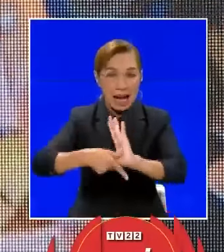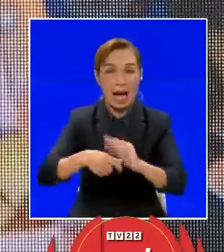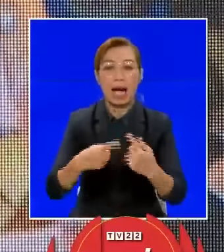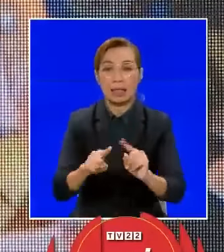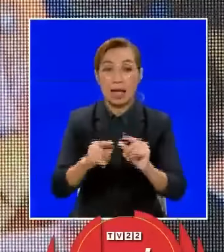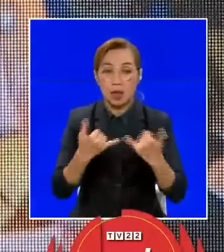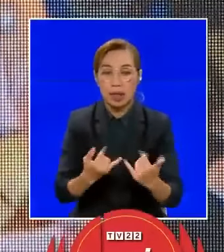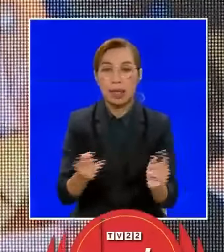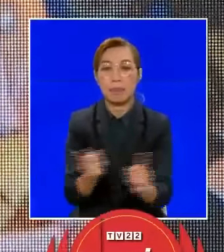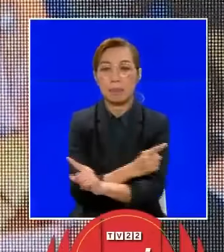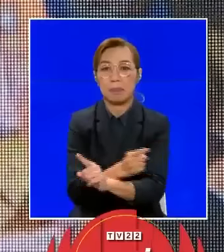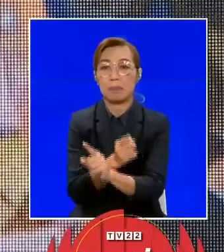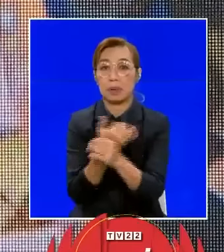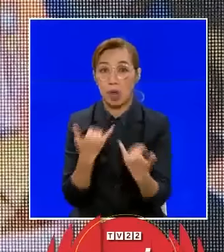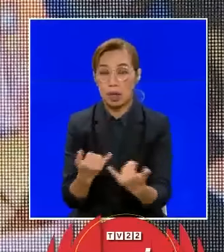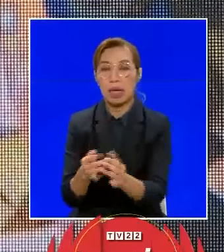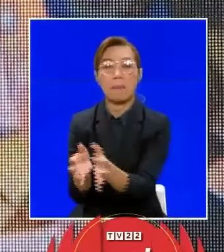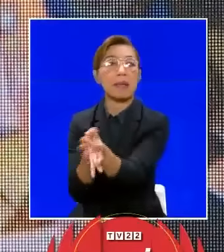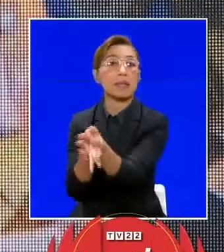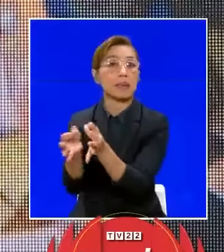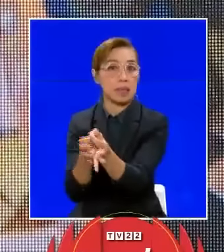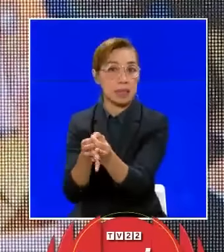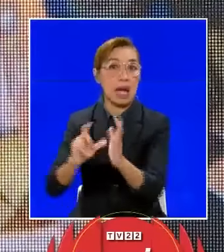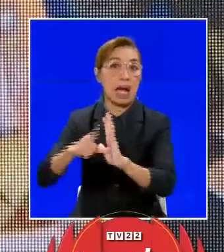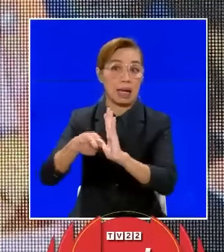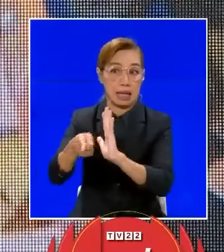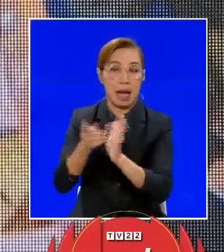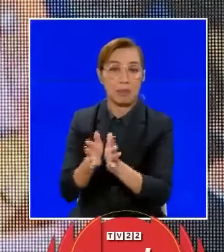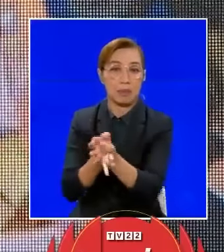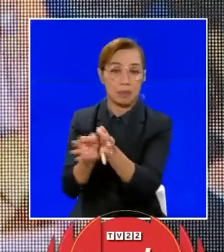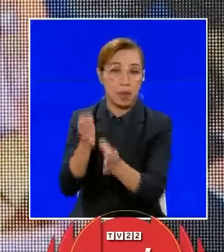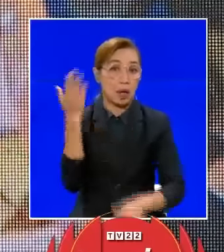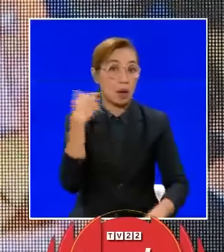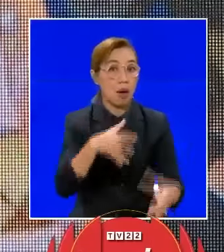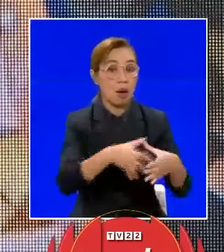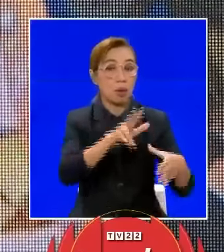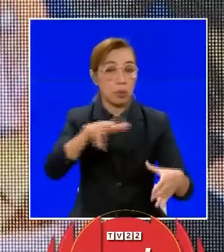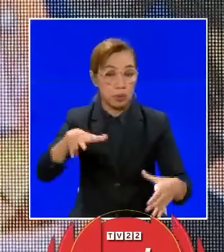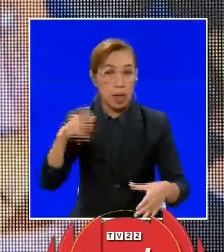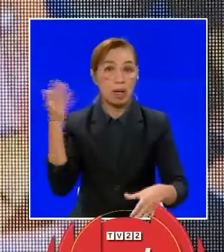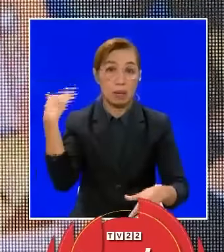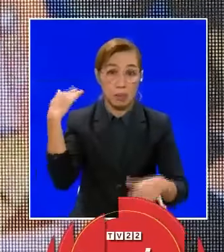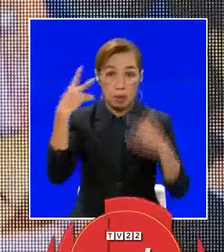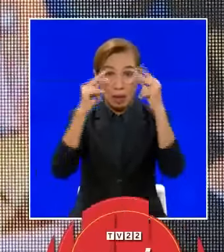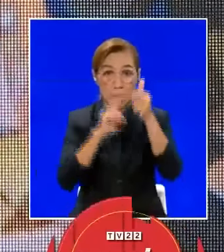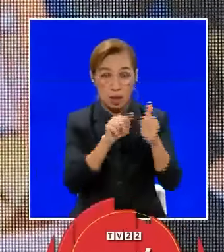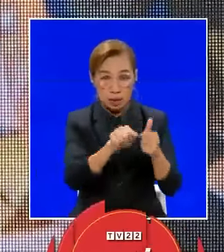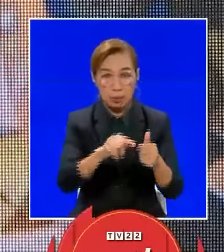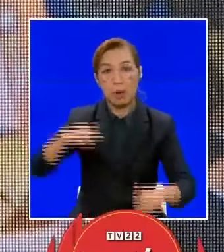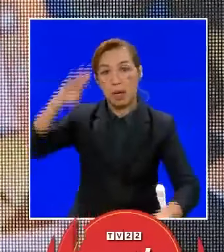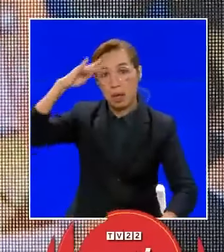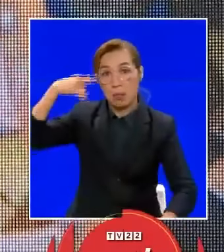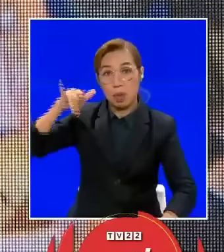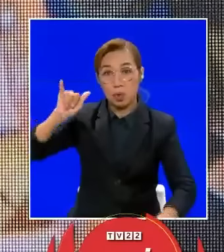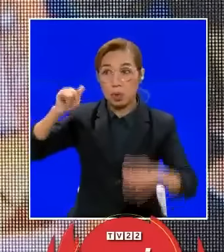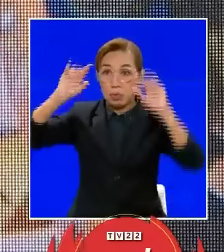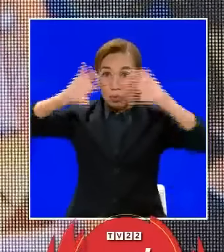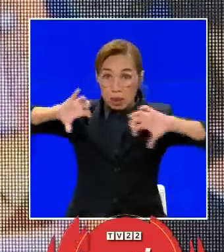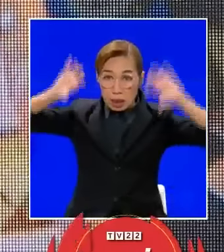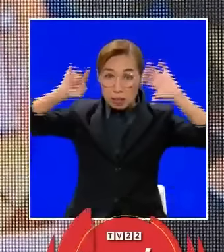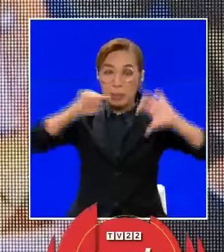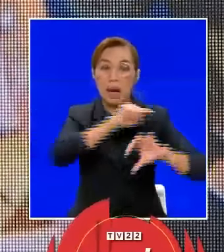รองนายกสมัยรัฐบาลไทยรักไทยก่อนจะมาเป็นรองนายกดูกฎหมายตอนรัฐบาลบิ๊กตู่พลเอกประยุทธ์จันทร์โอชาแล้